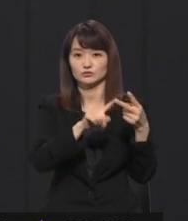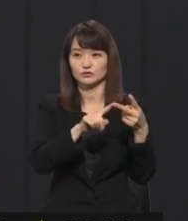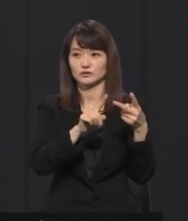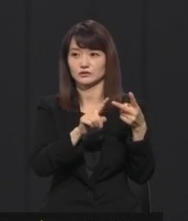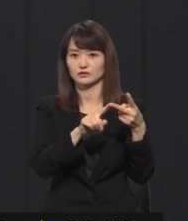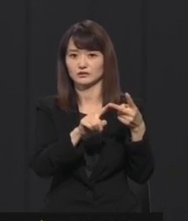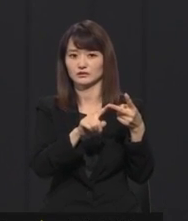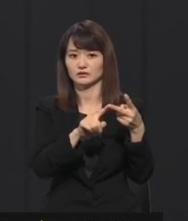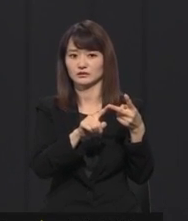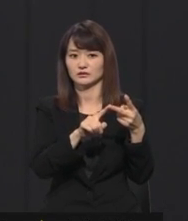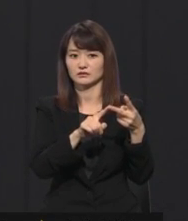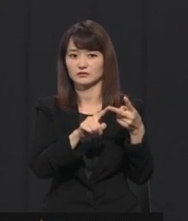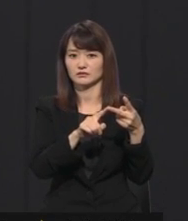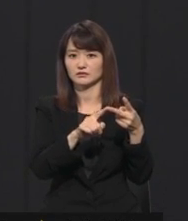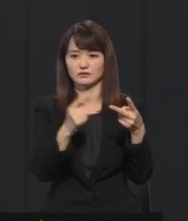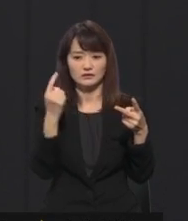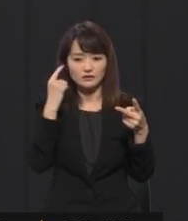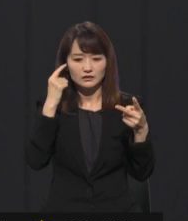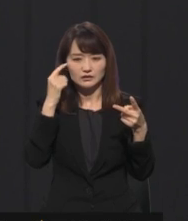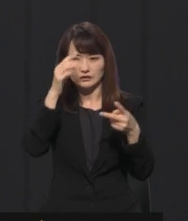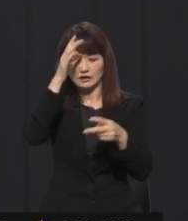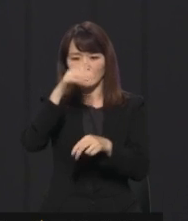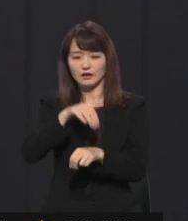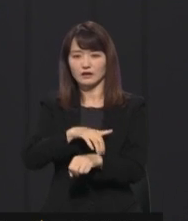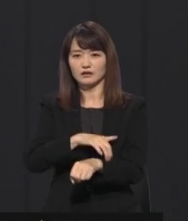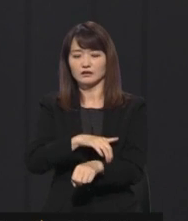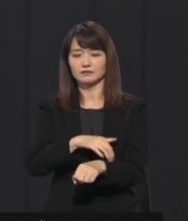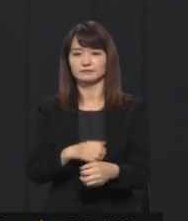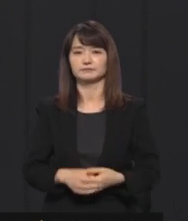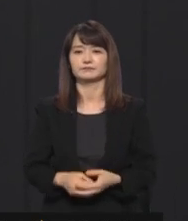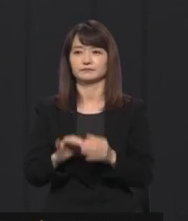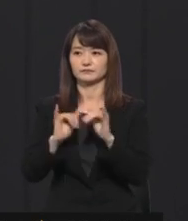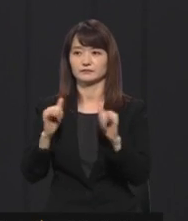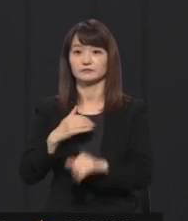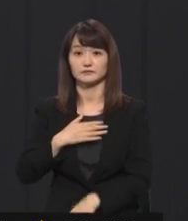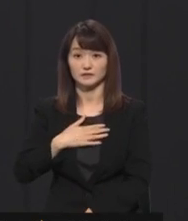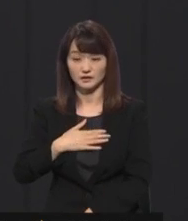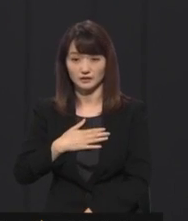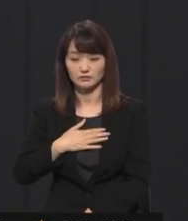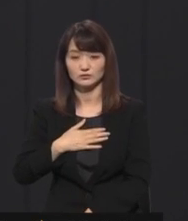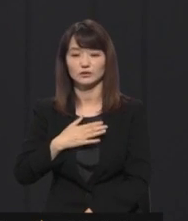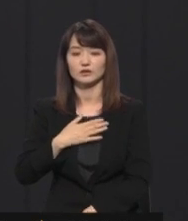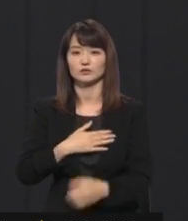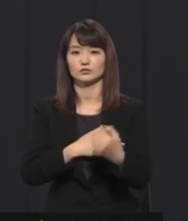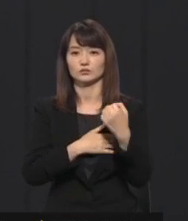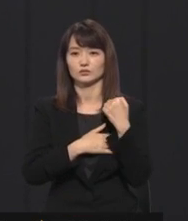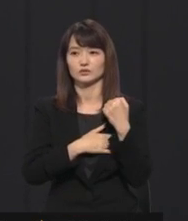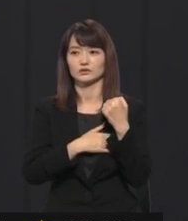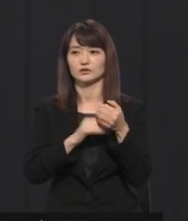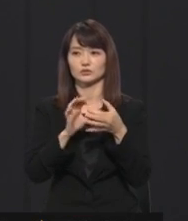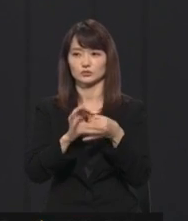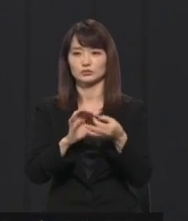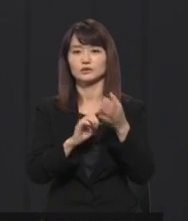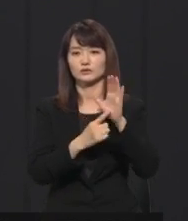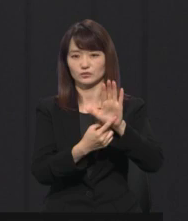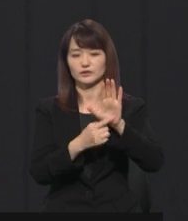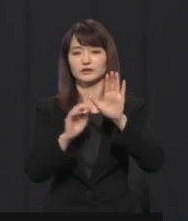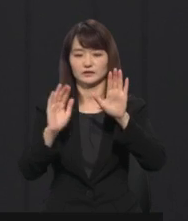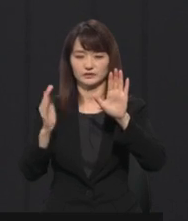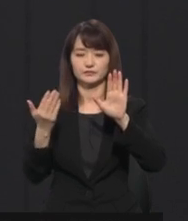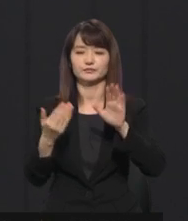게 저는 그 선뜻 했구요 뜻한다 이런거 있어서 좀 많은 국민들께서 이제 알고 싶어 알권리를 위해서라도 좀 공개되어야 되지 않나